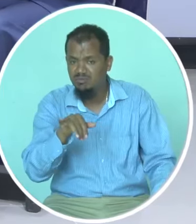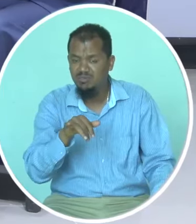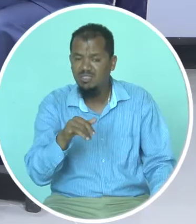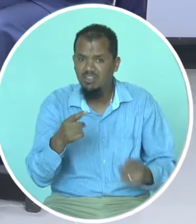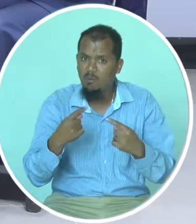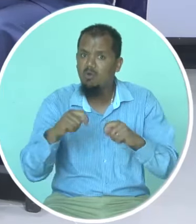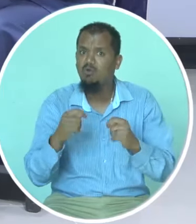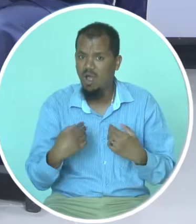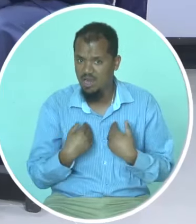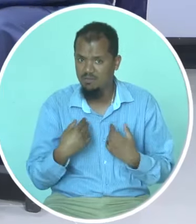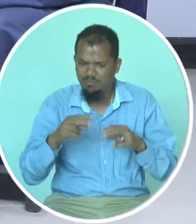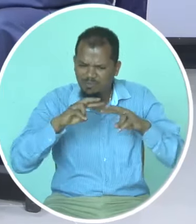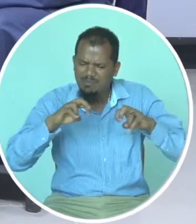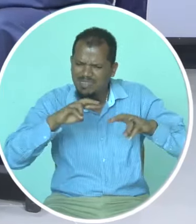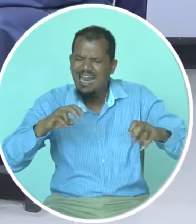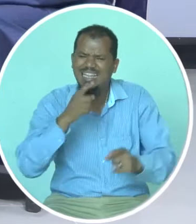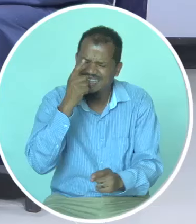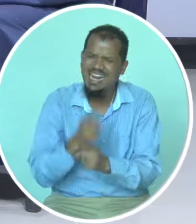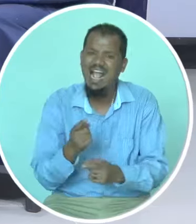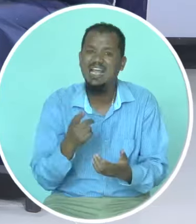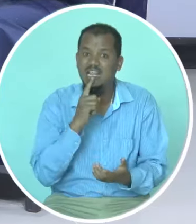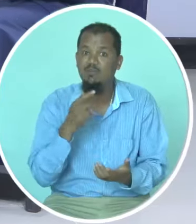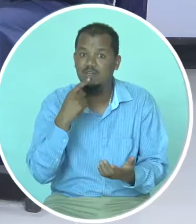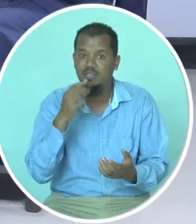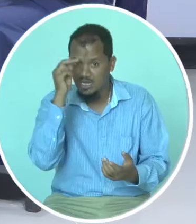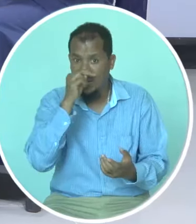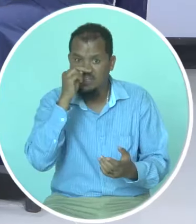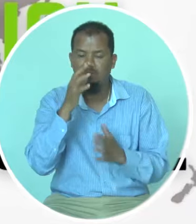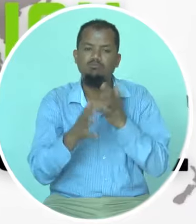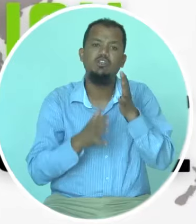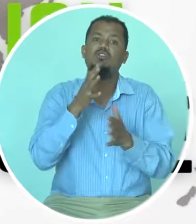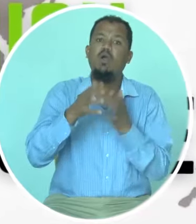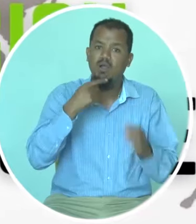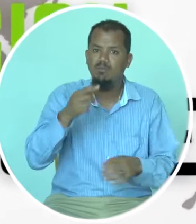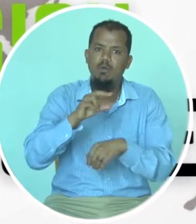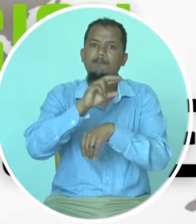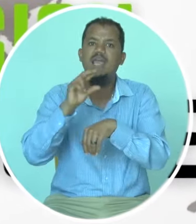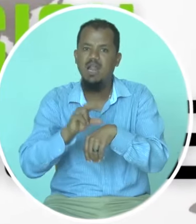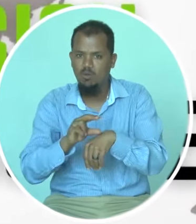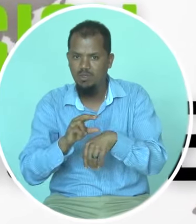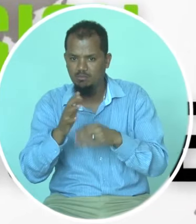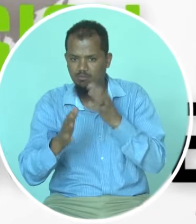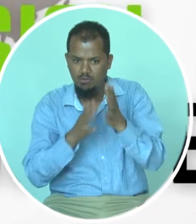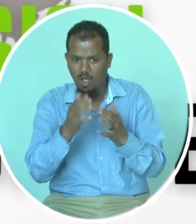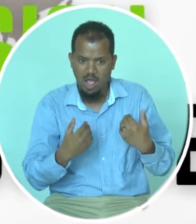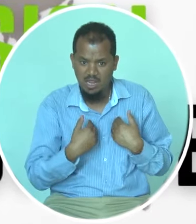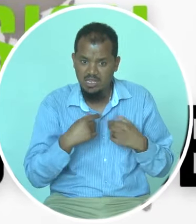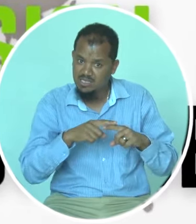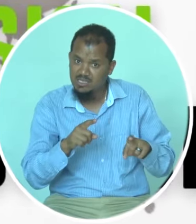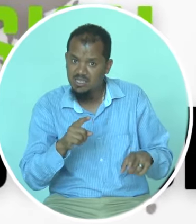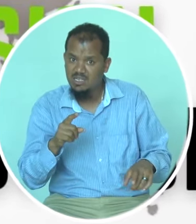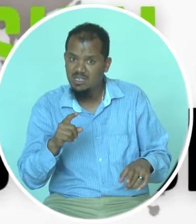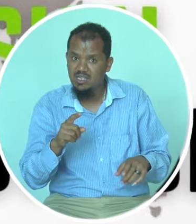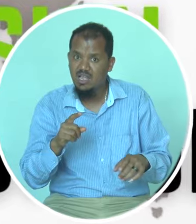አይነት ተሞክሮ አለ በጥናት የተረጋገጠው ነው ምናገረሽ የናይጄሪያ ምልክት ቋንቋ ተብሎ ብሔራዊ ምልክት ቋንቋ አለ ነገር